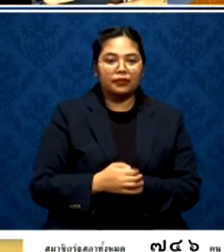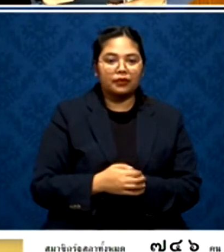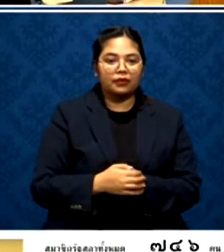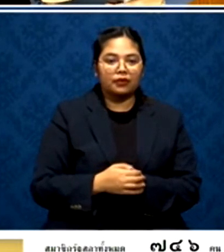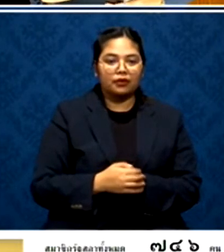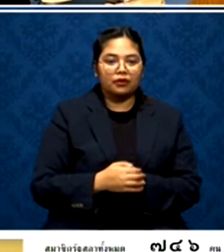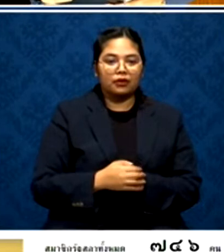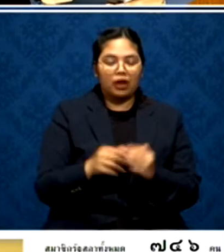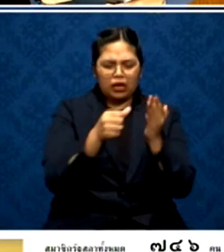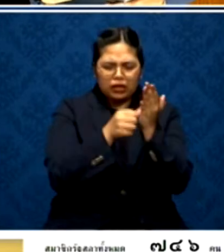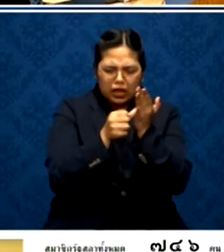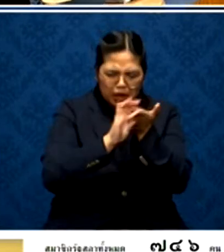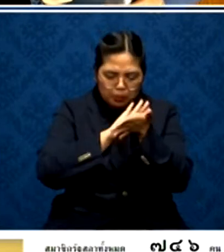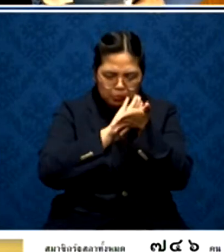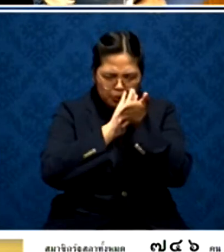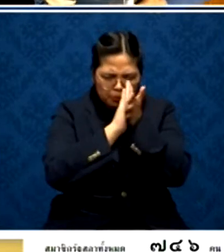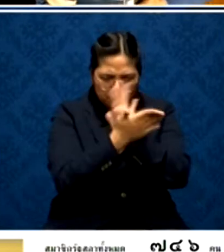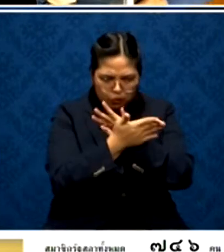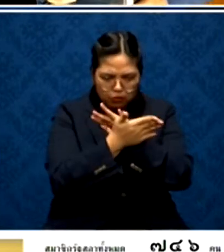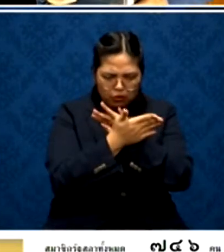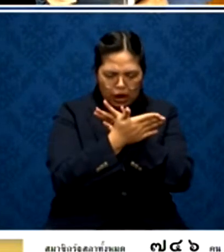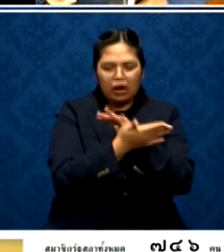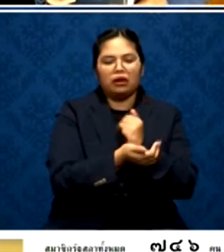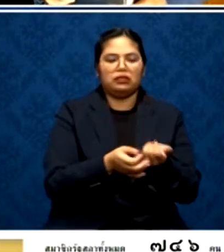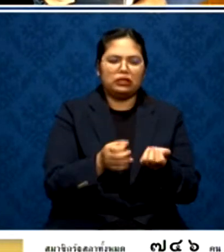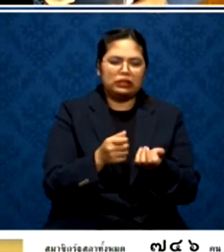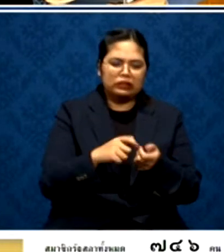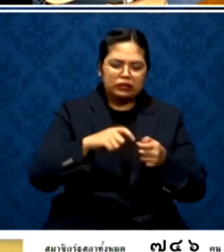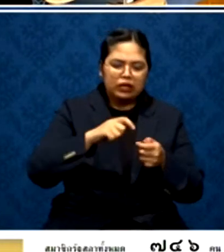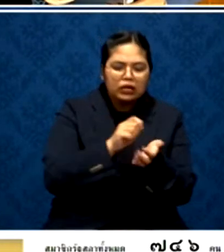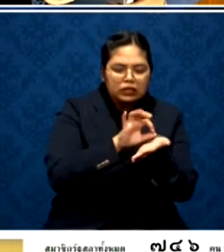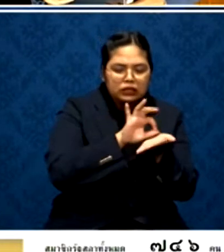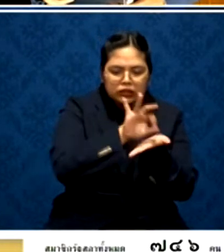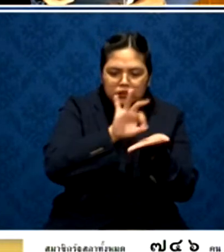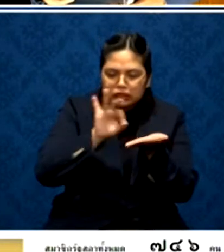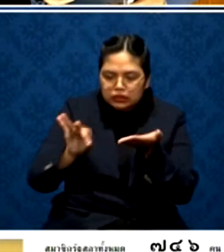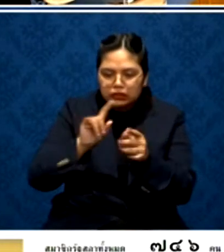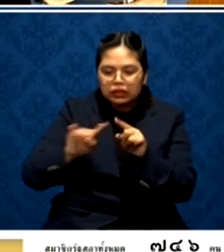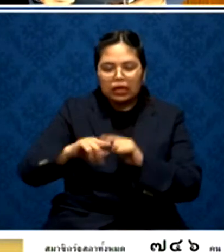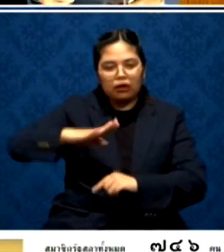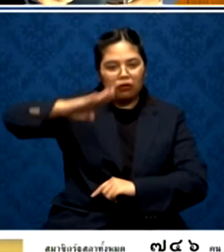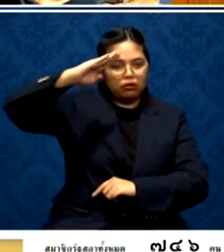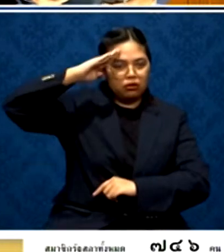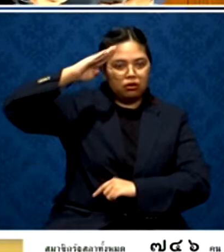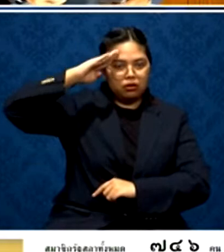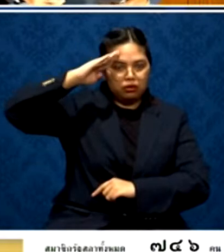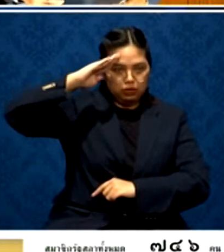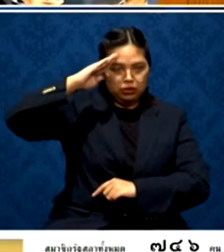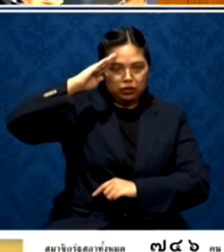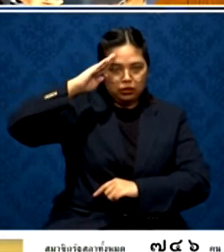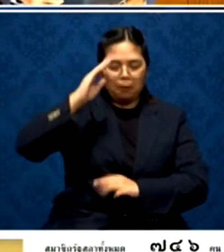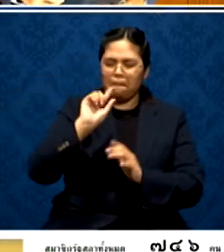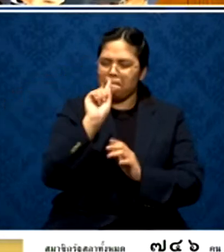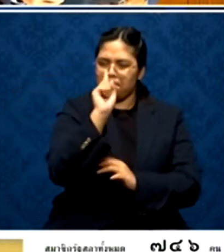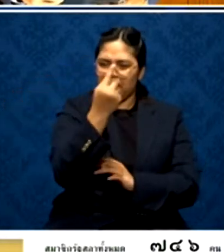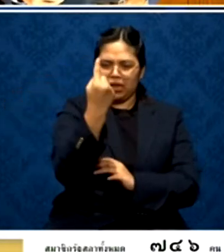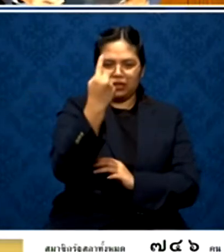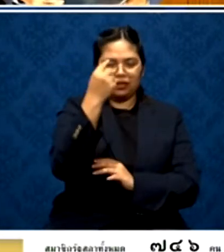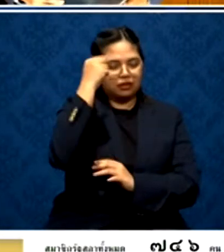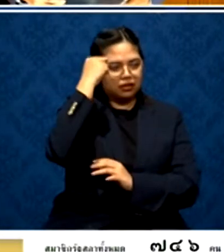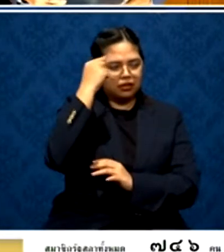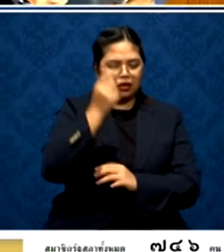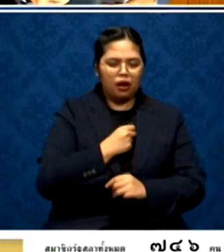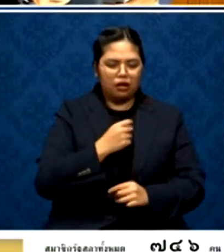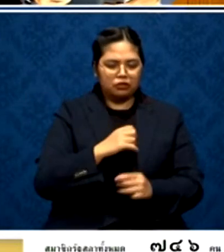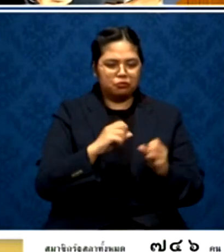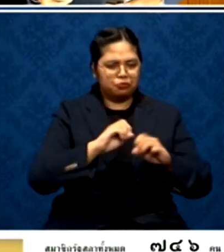ปรับปรุงกระบวนการการจัดซื้อจัดจ้างของหน่วยงานในสังกัดกระทรวงกลาโหมให้มีความทันสมัยโปร่ง